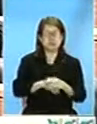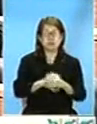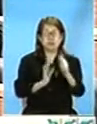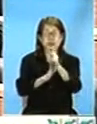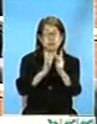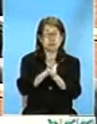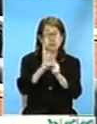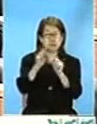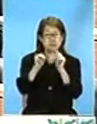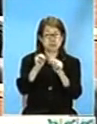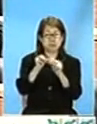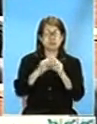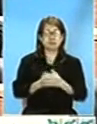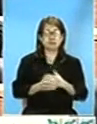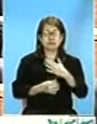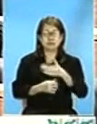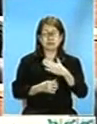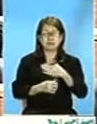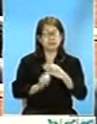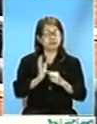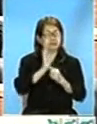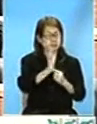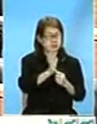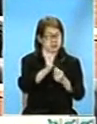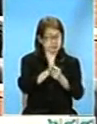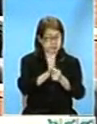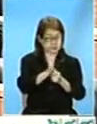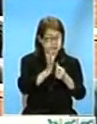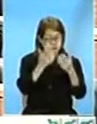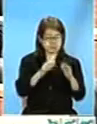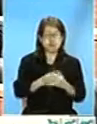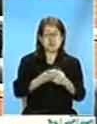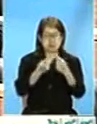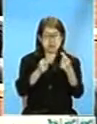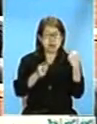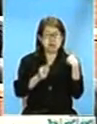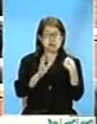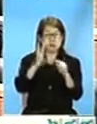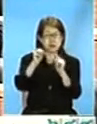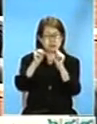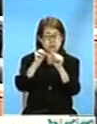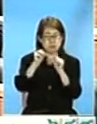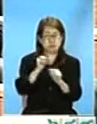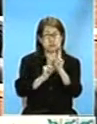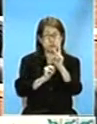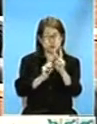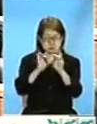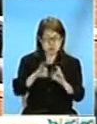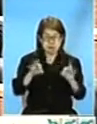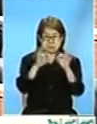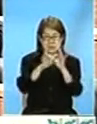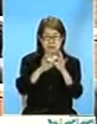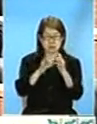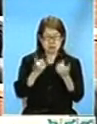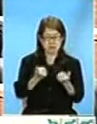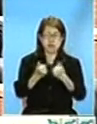านี้เนี่ยผมได้เสนอการแก้ไขไปแล้วแต่ยังมีอีก2มาตราซึ่งเป็นหัวใจสำคัญแต่ผมจะไม่ขอพูด